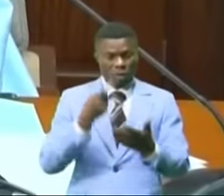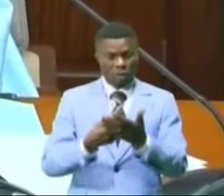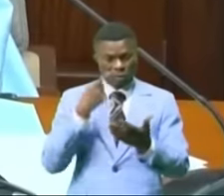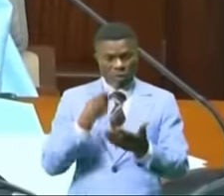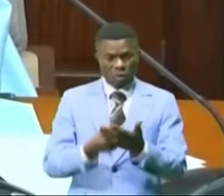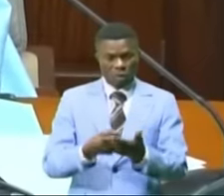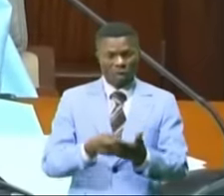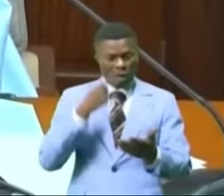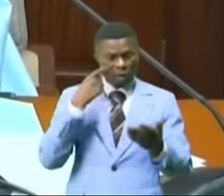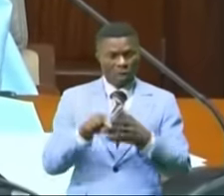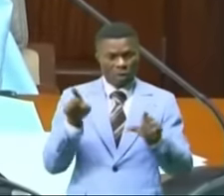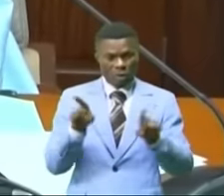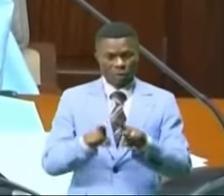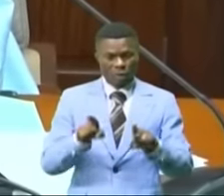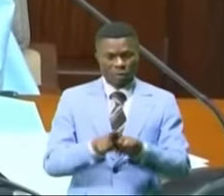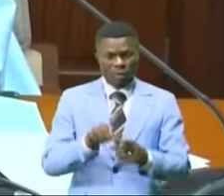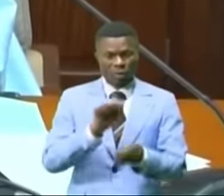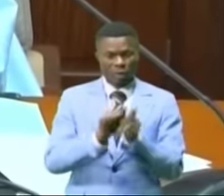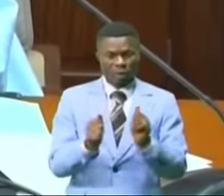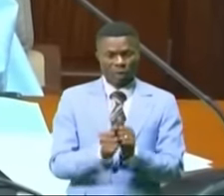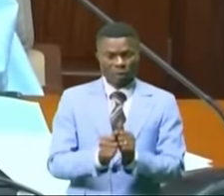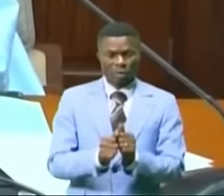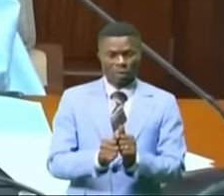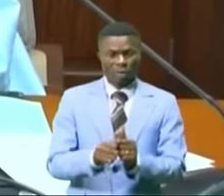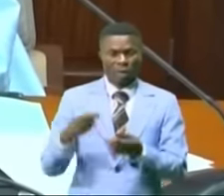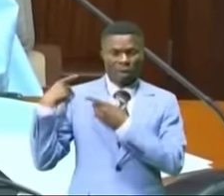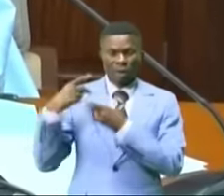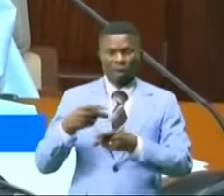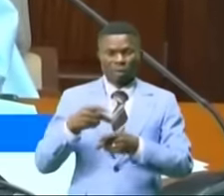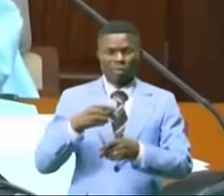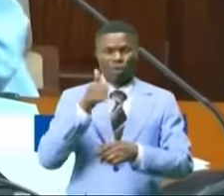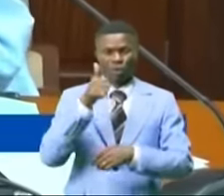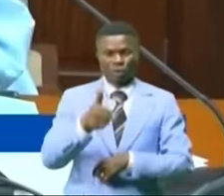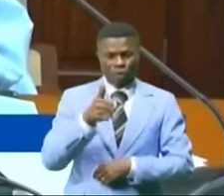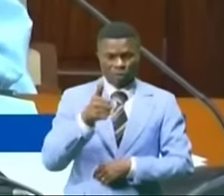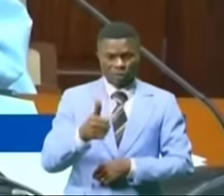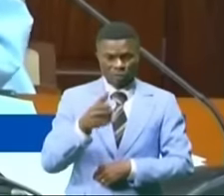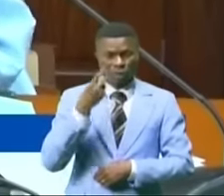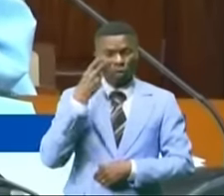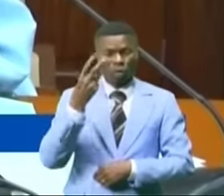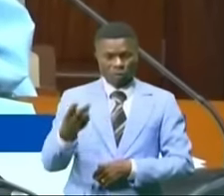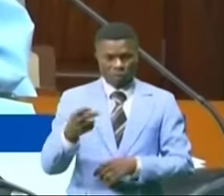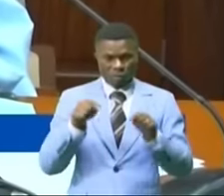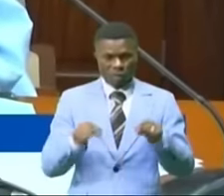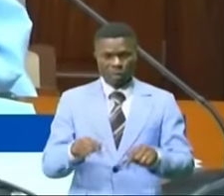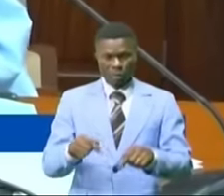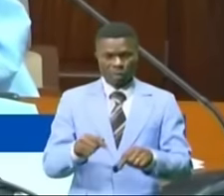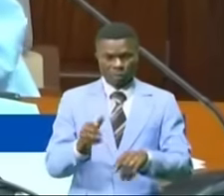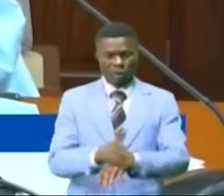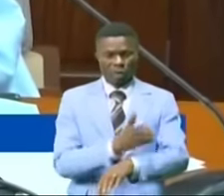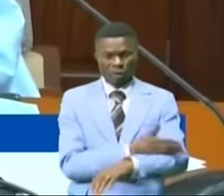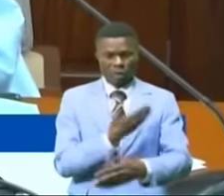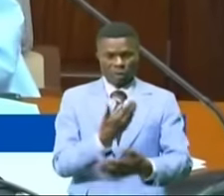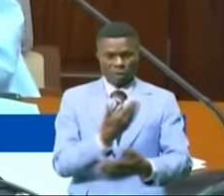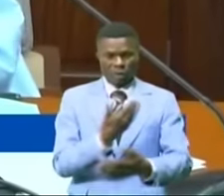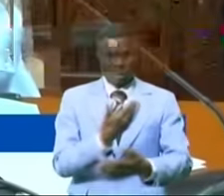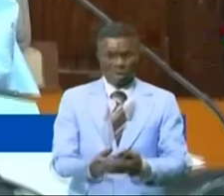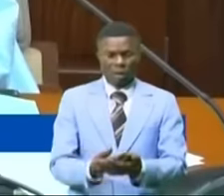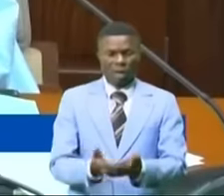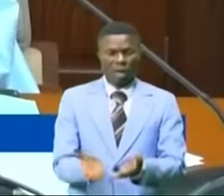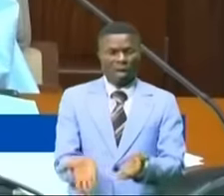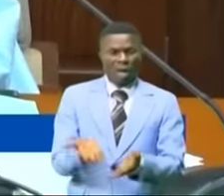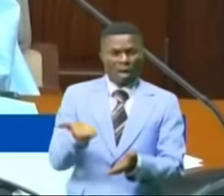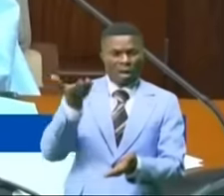fait le même constat par rapport à l'inflation depuis le début de l'année. On voit une certaine décélération ou un rythme